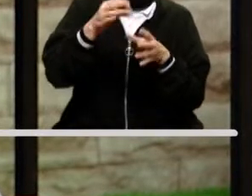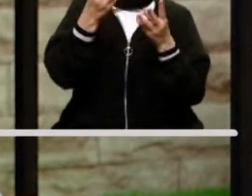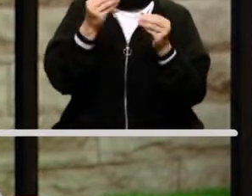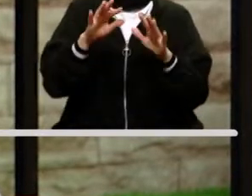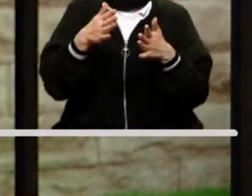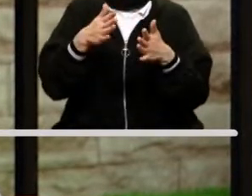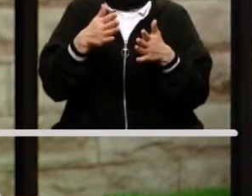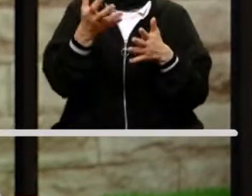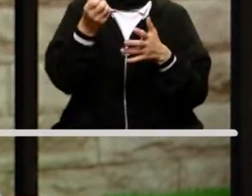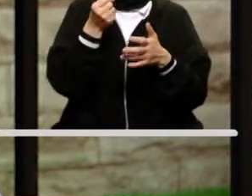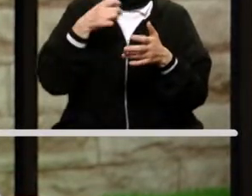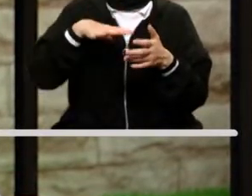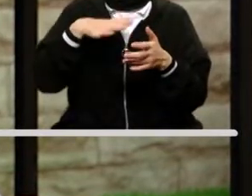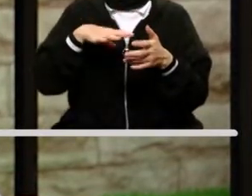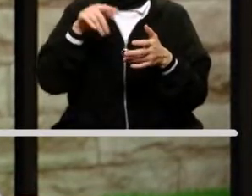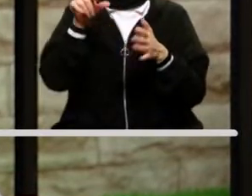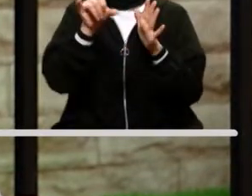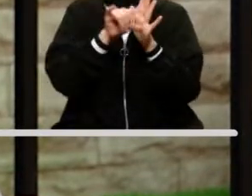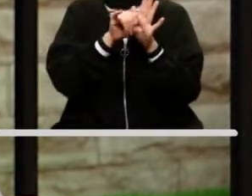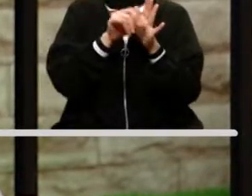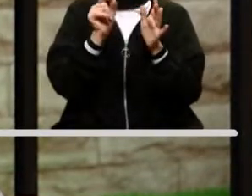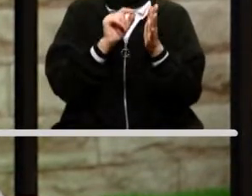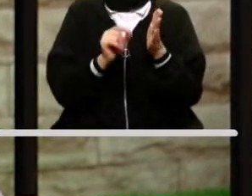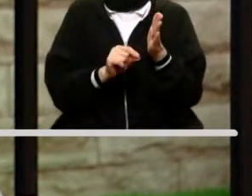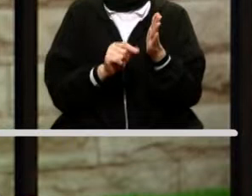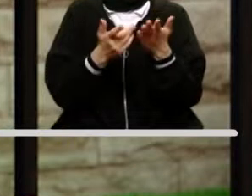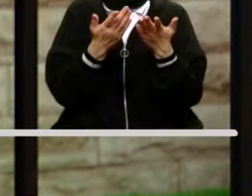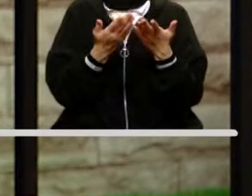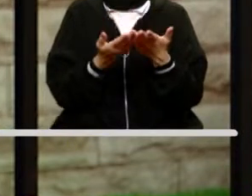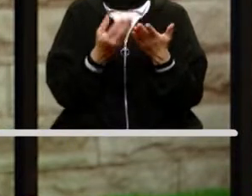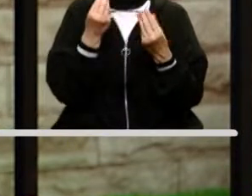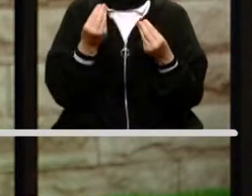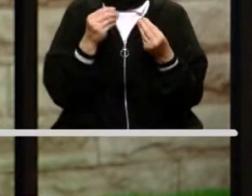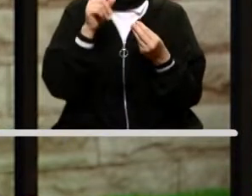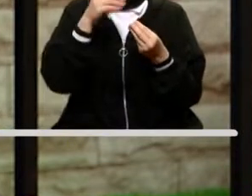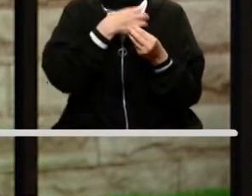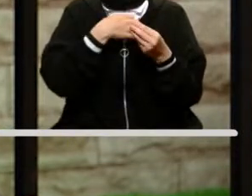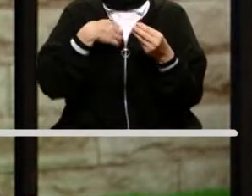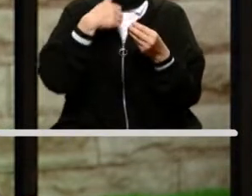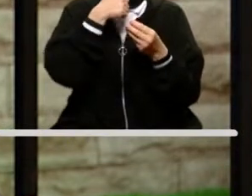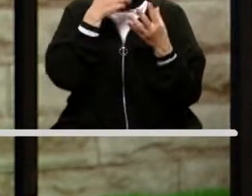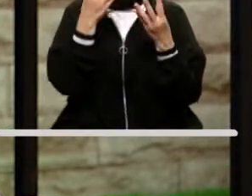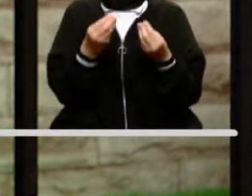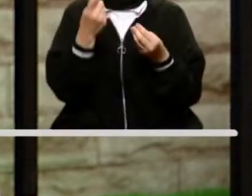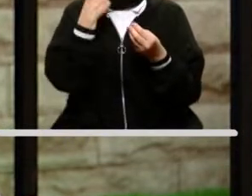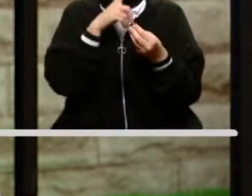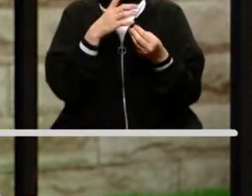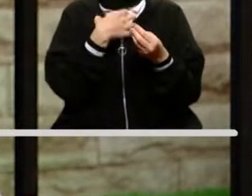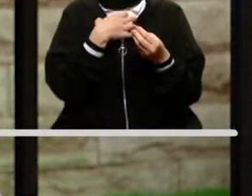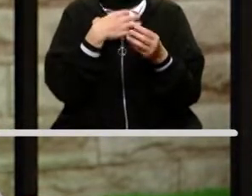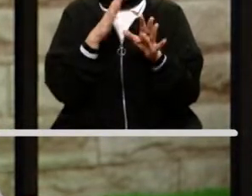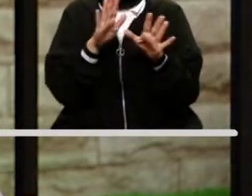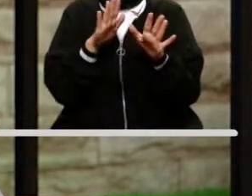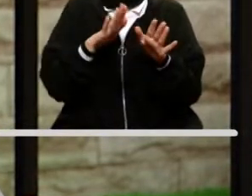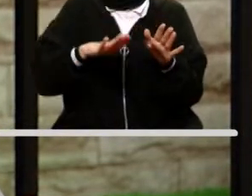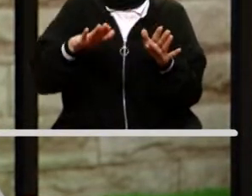olarak iyi bir anne baba olmak sadece kendine değil. Şimdi çocuk yapıyorsak o